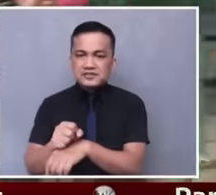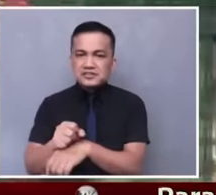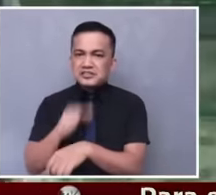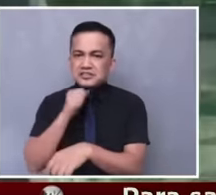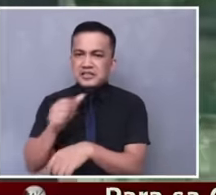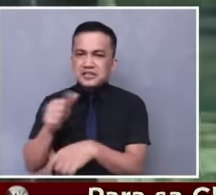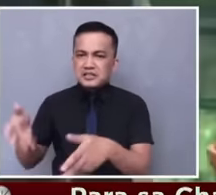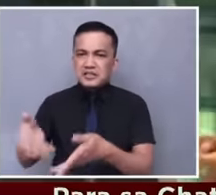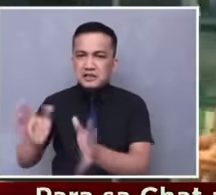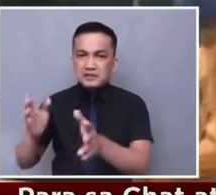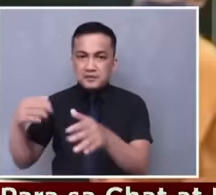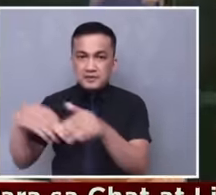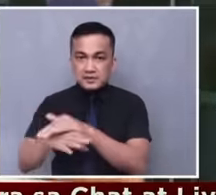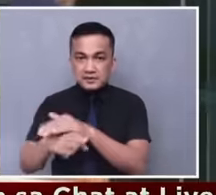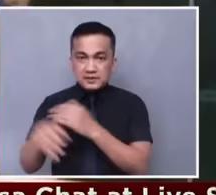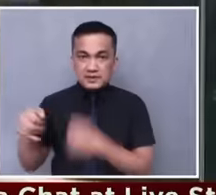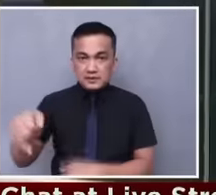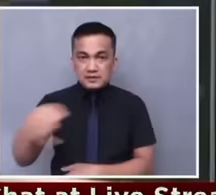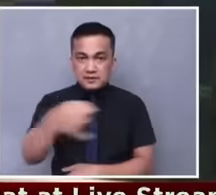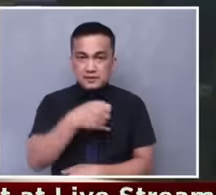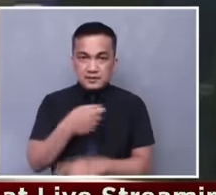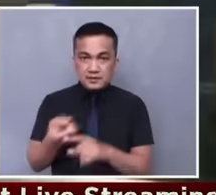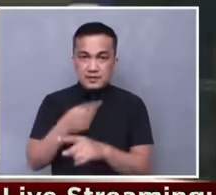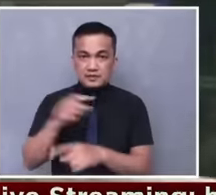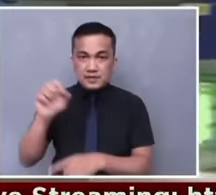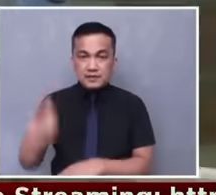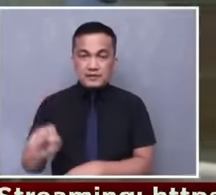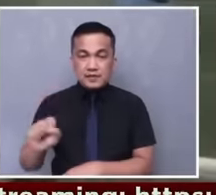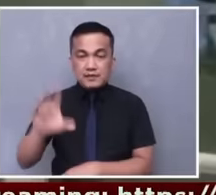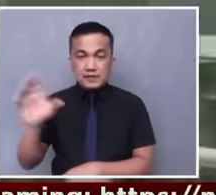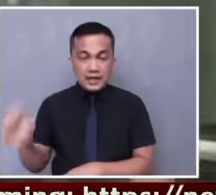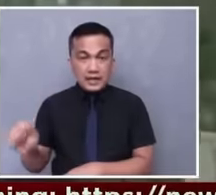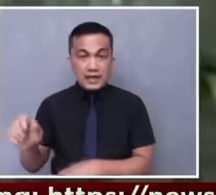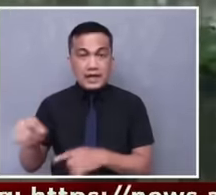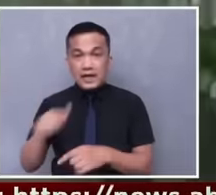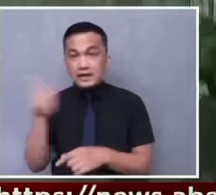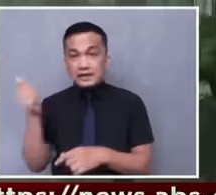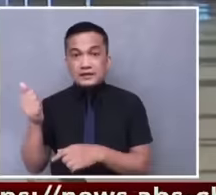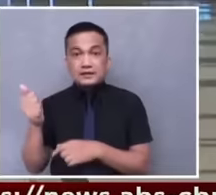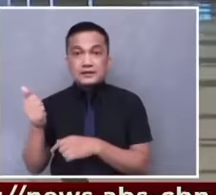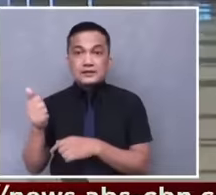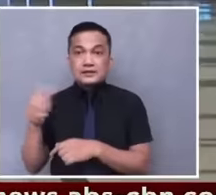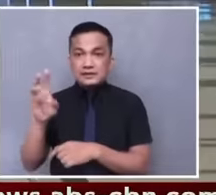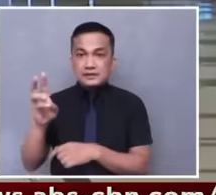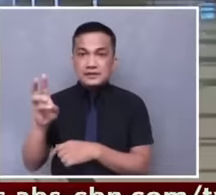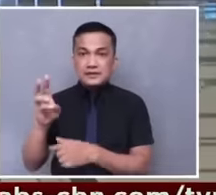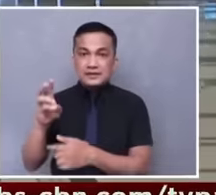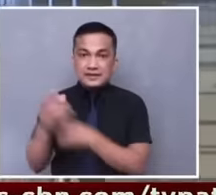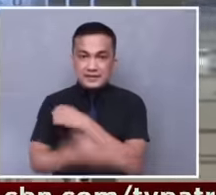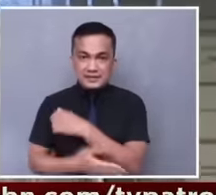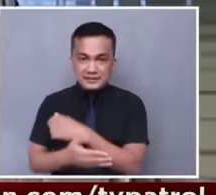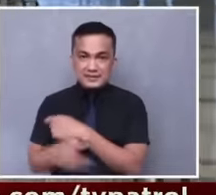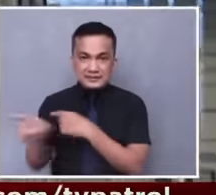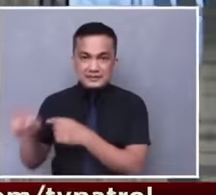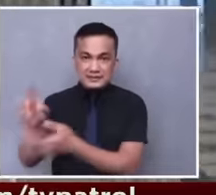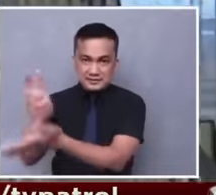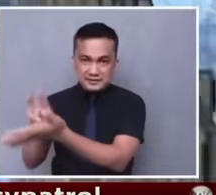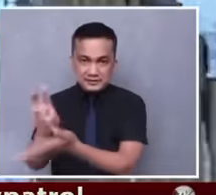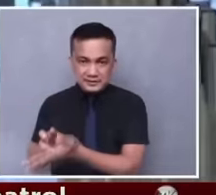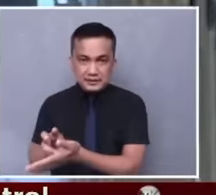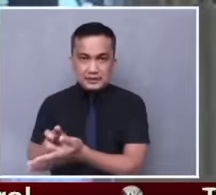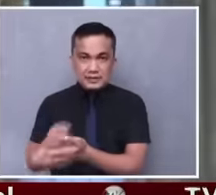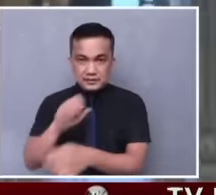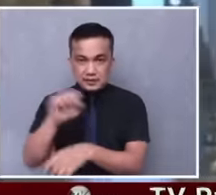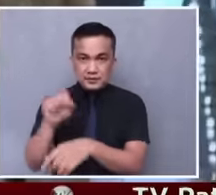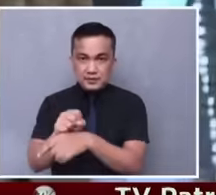border ng mga galing sa South Africa at anim na iba pang bansa sa Africa. Ang mga Singaporean citizens at